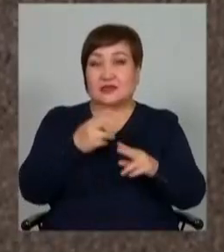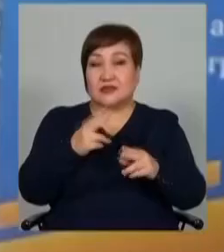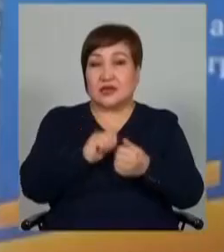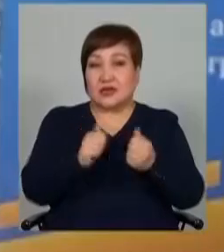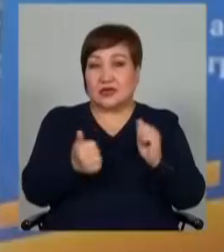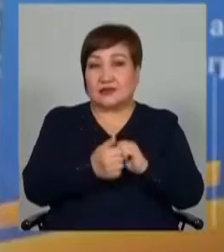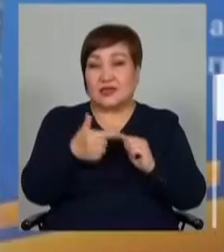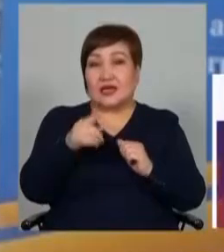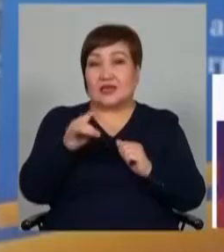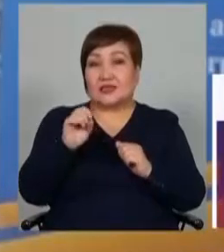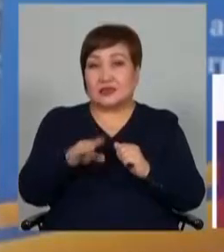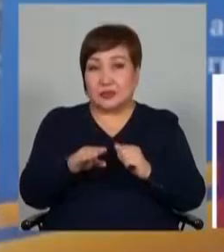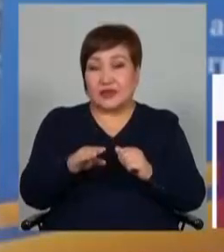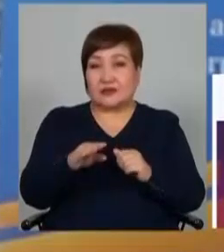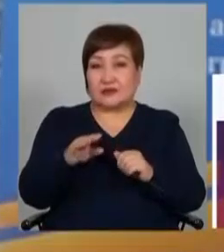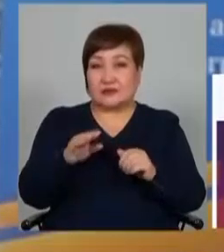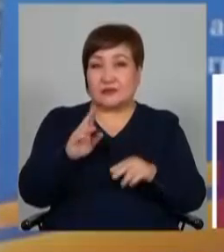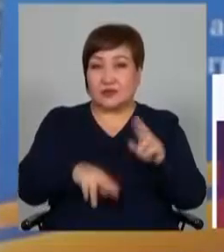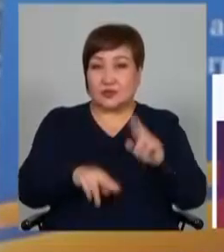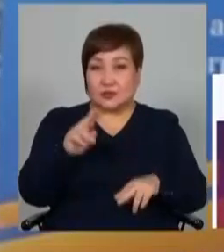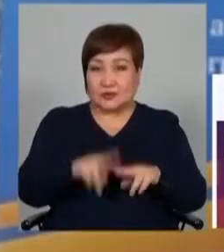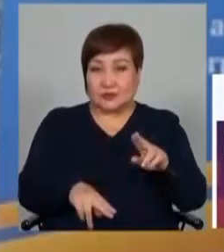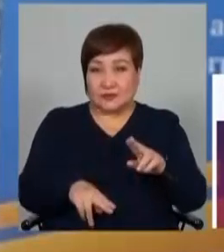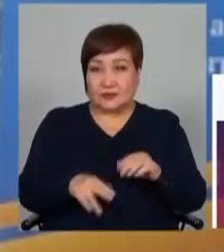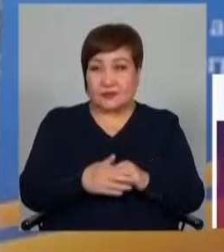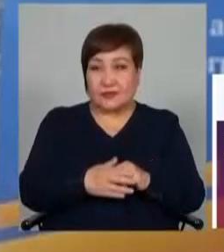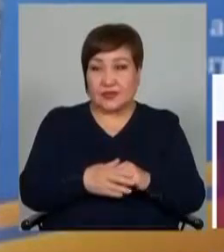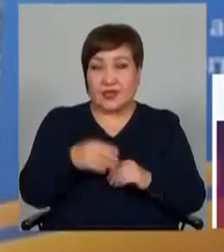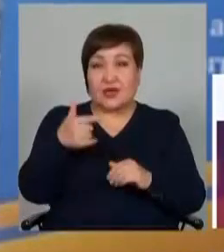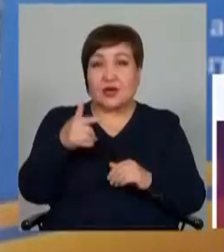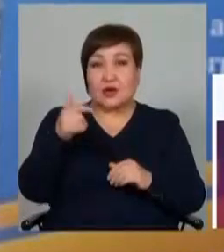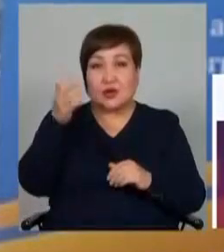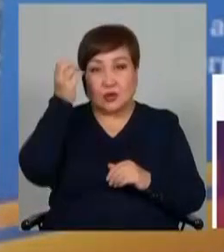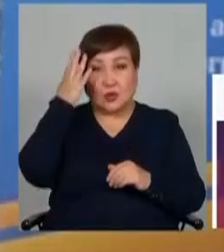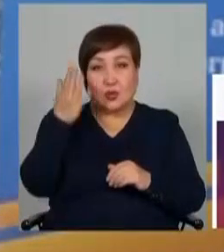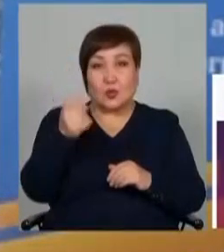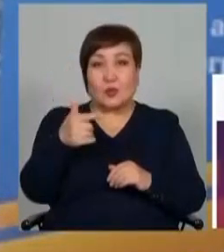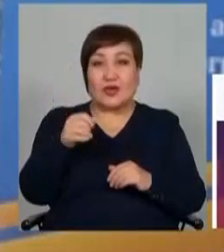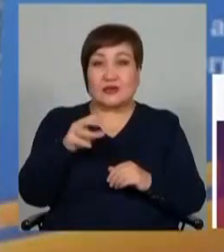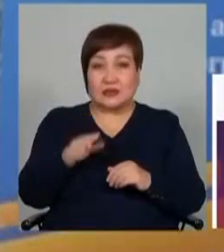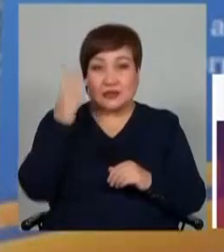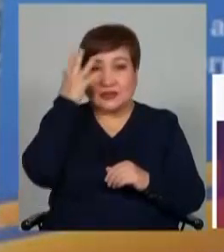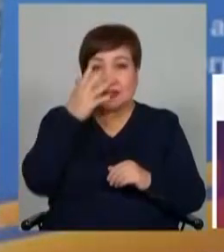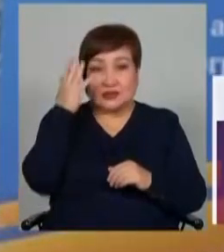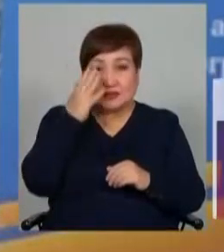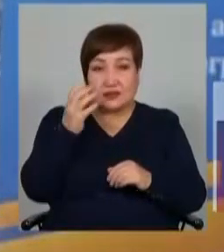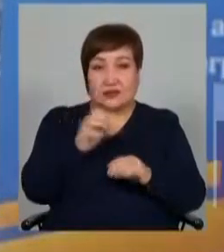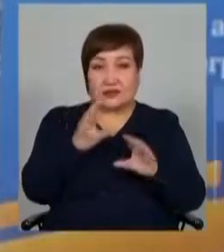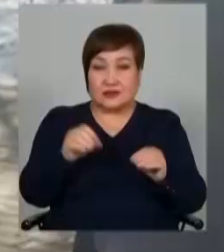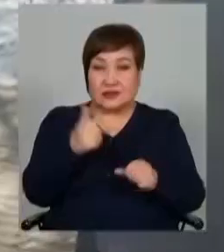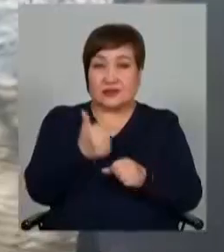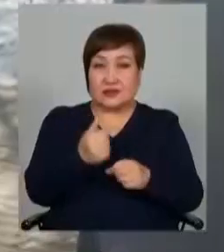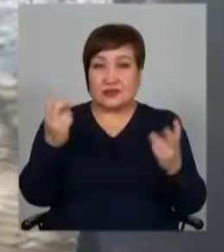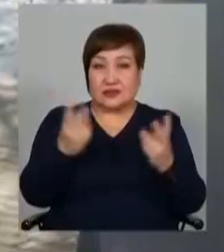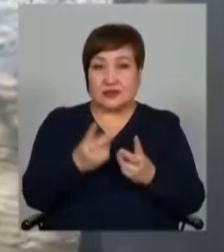Ол кісінің әр шығармасында гумандық, ізгілік идеялар көп. Сол қазіргі ұрпаққа да негізі керек нәрсе.